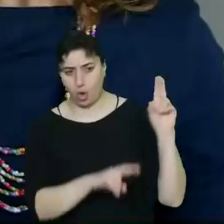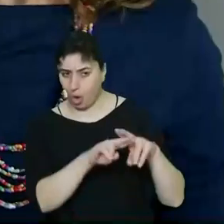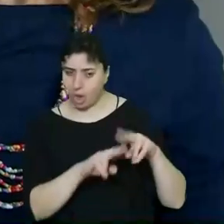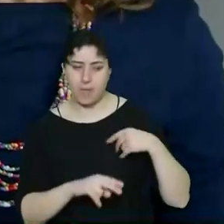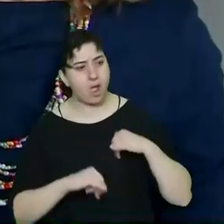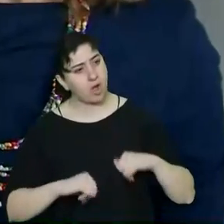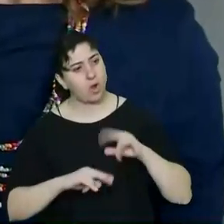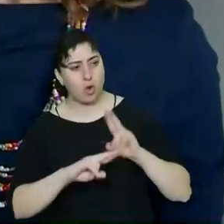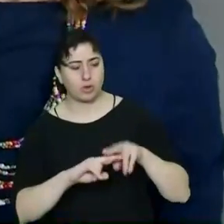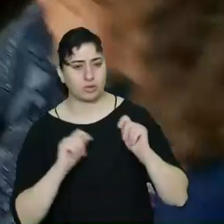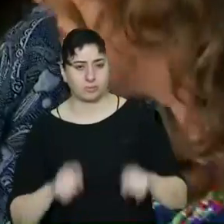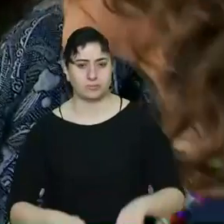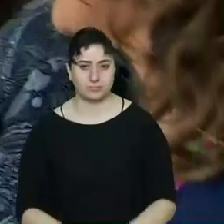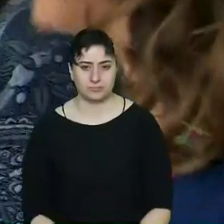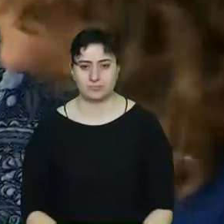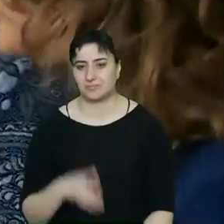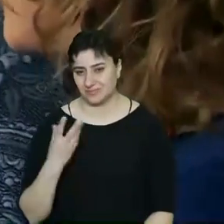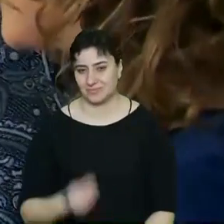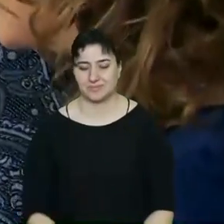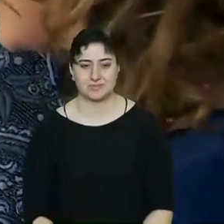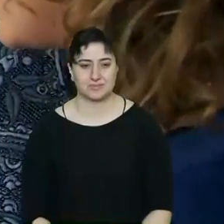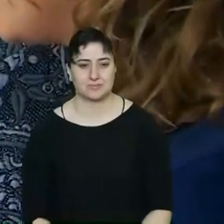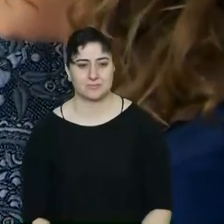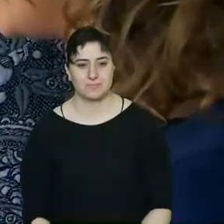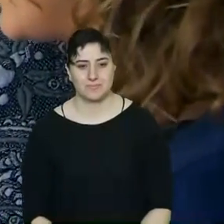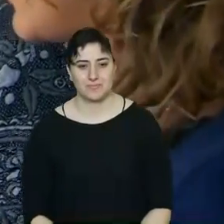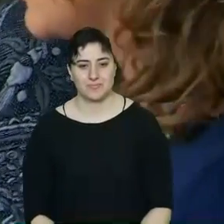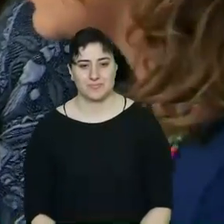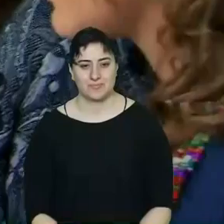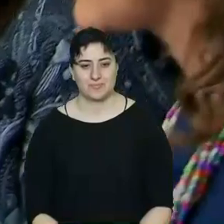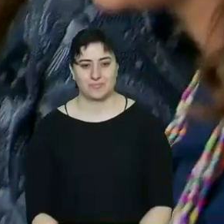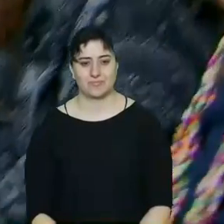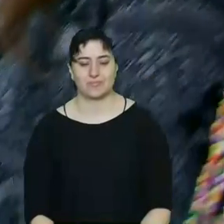göre ben de öğretebilirim yani. Hadi canım.